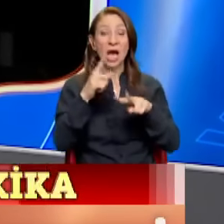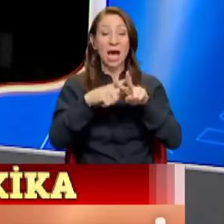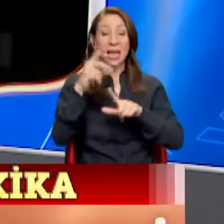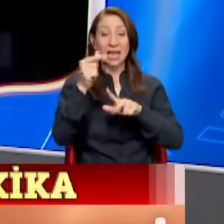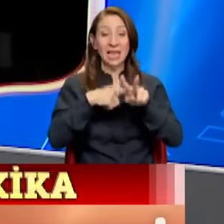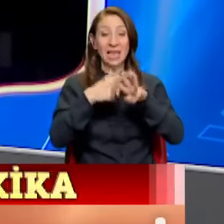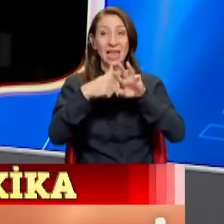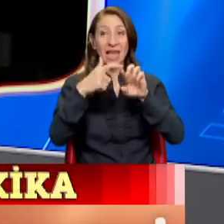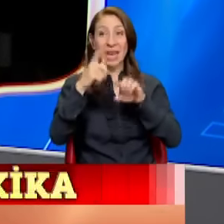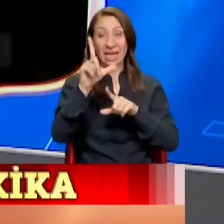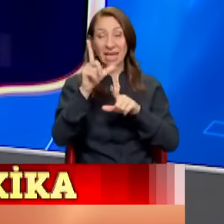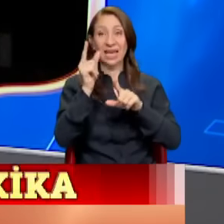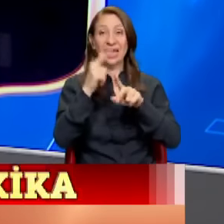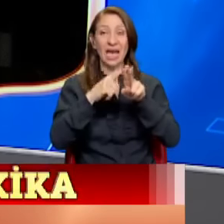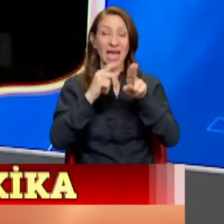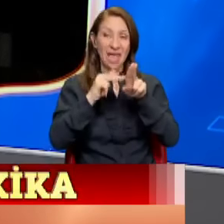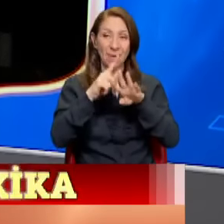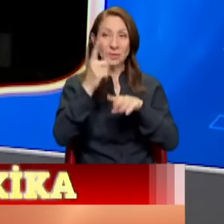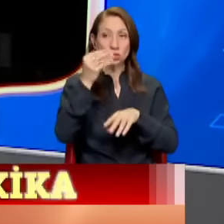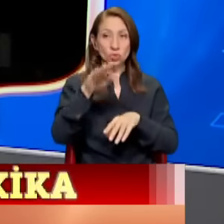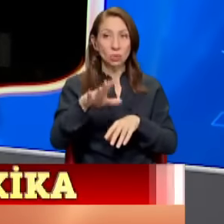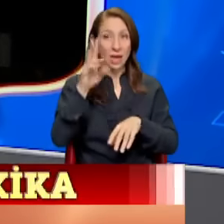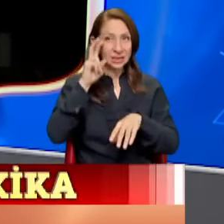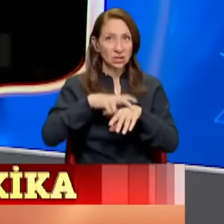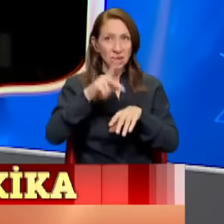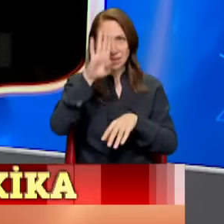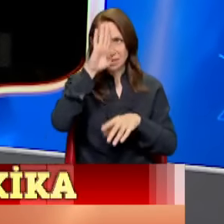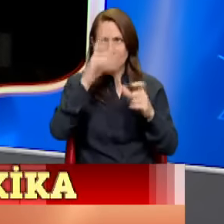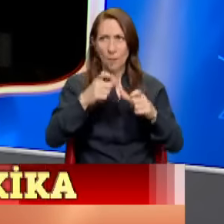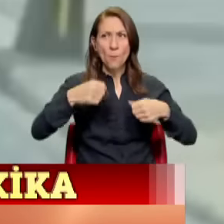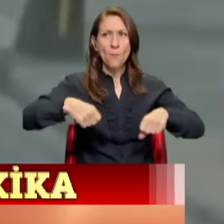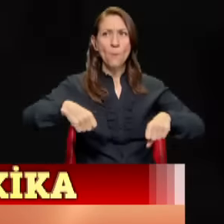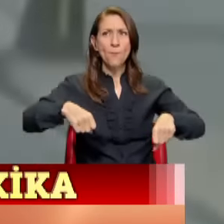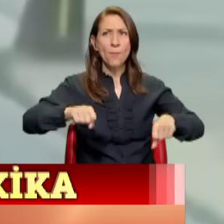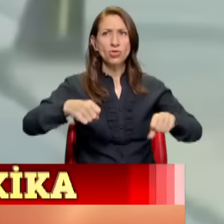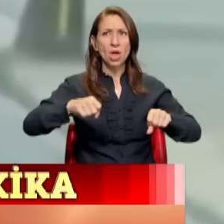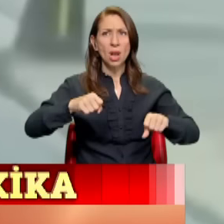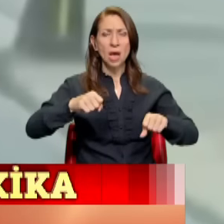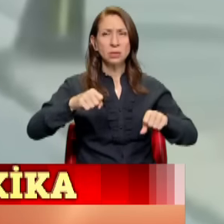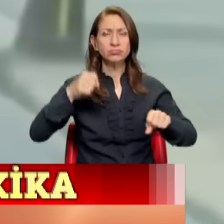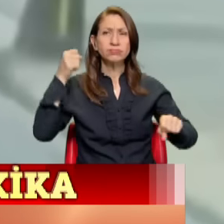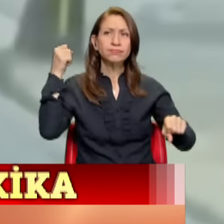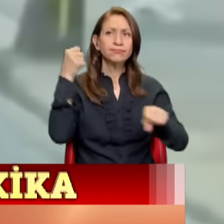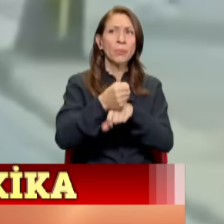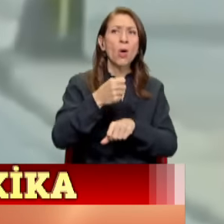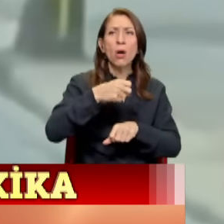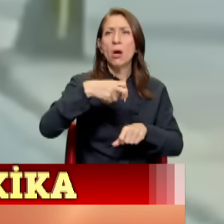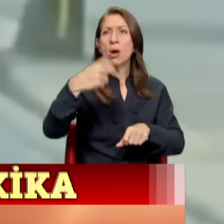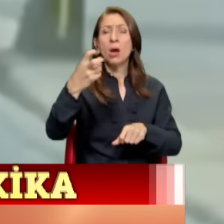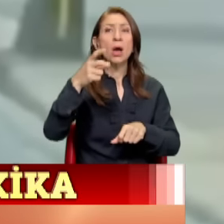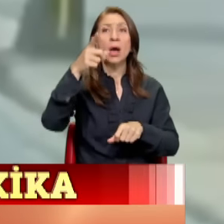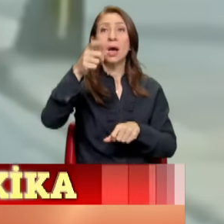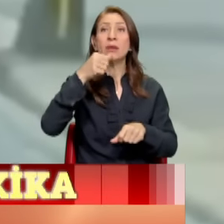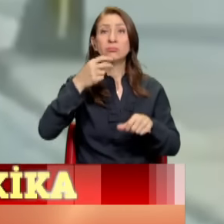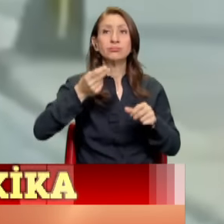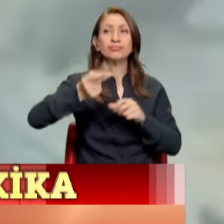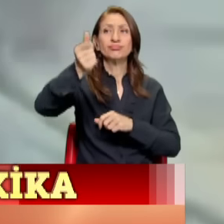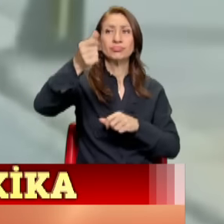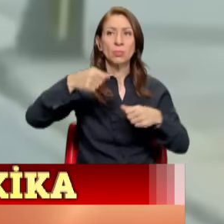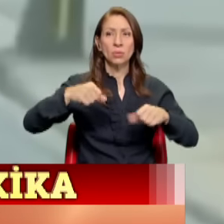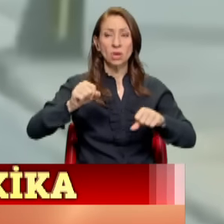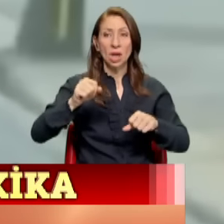Yerlikaya hatırlayacaksınız bir çocuğumuz İstanbul'da motosikletliler çarpmış lardı ve kaçıp